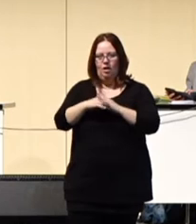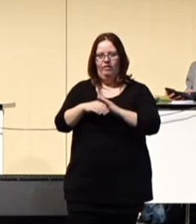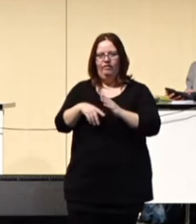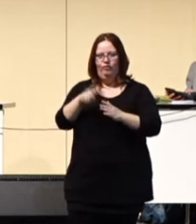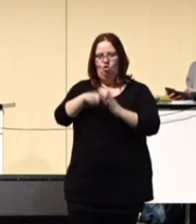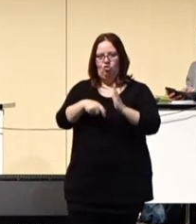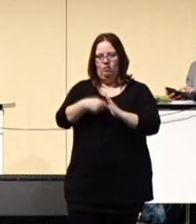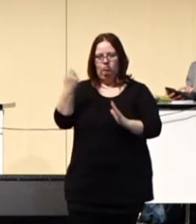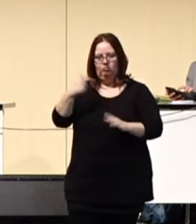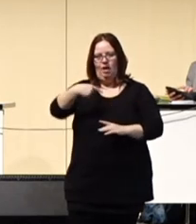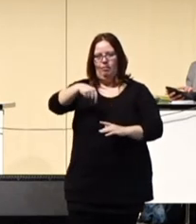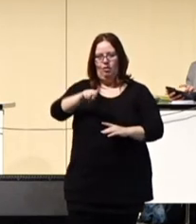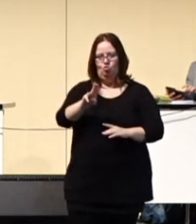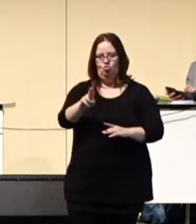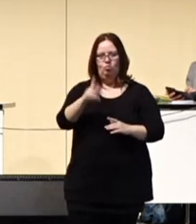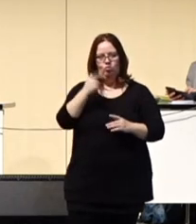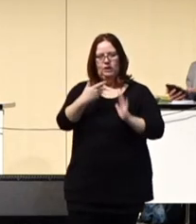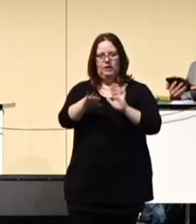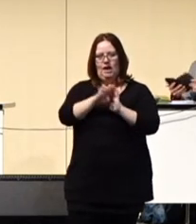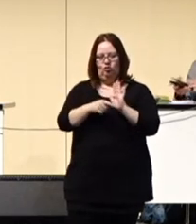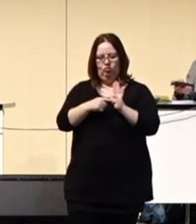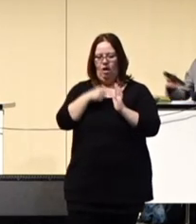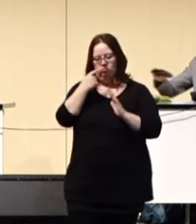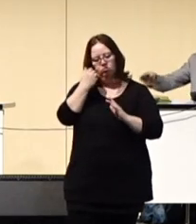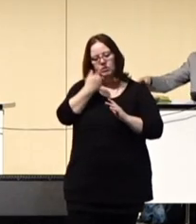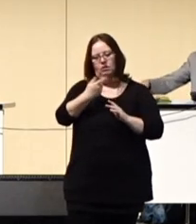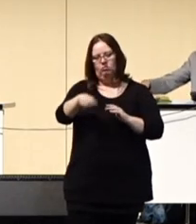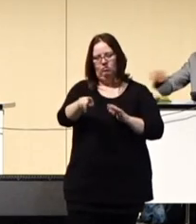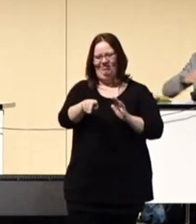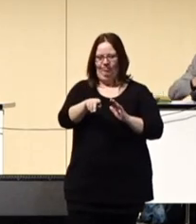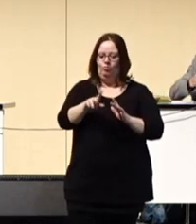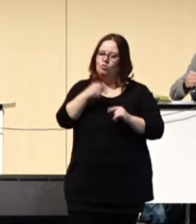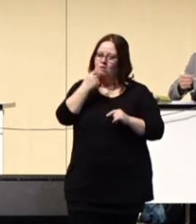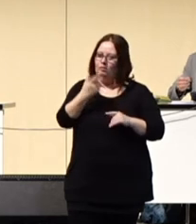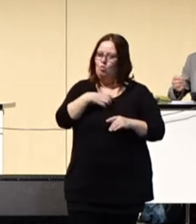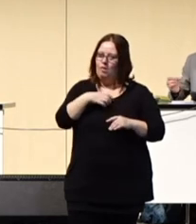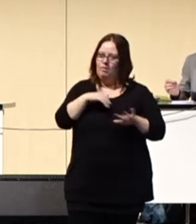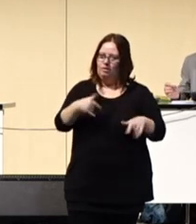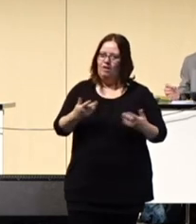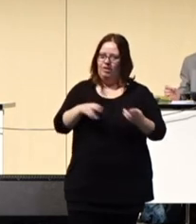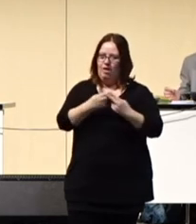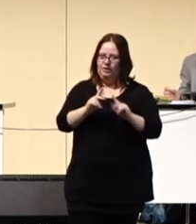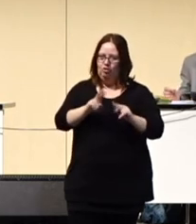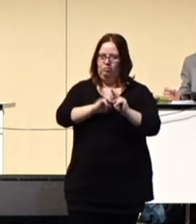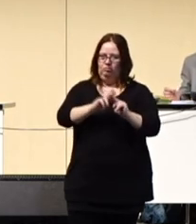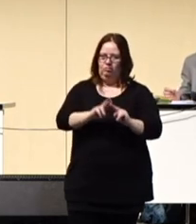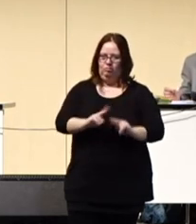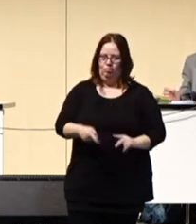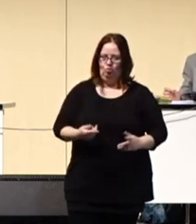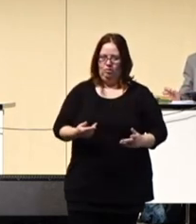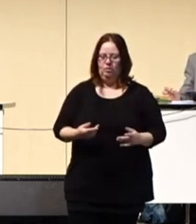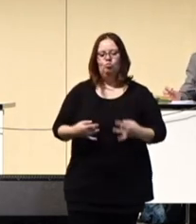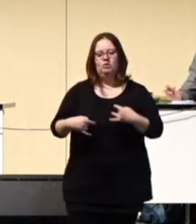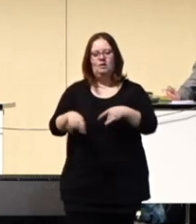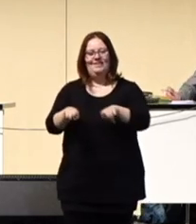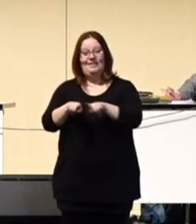einer medizinisch-psychologischen Untersuchung gesetzlich vorgesehen, das, was ihn ungeeignet macht, entkräften. Ein solches